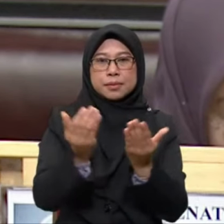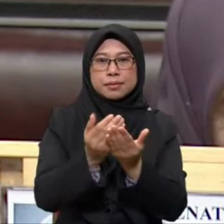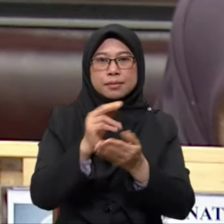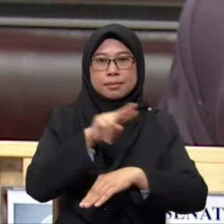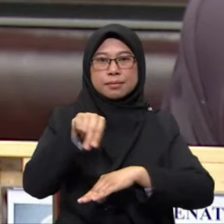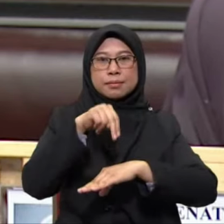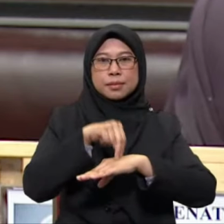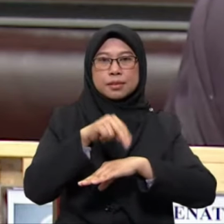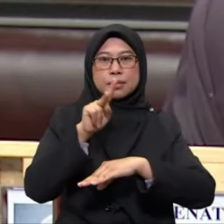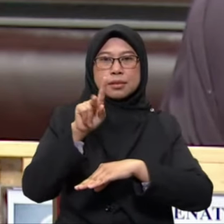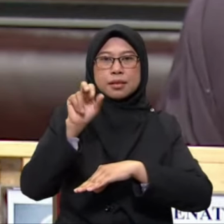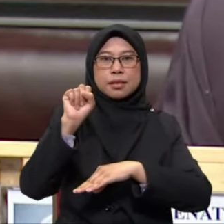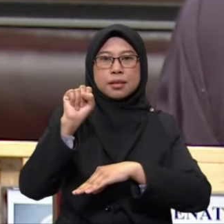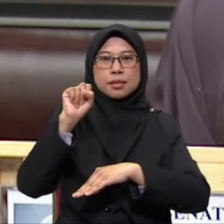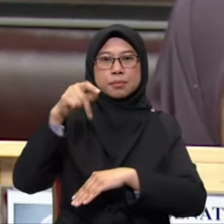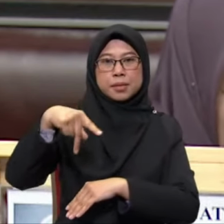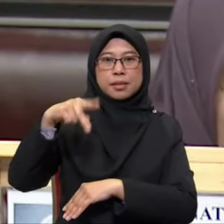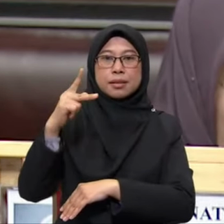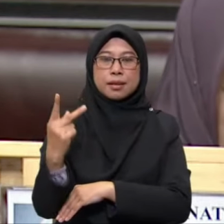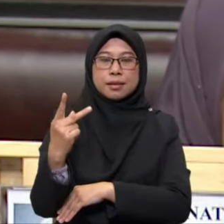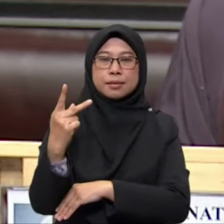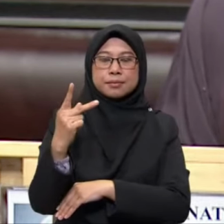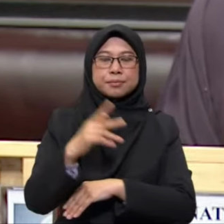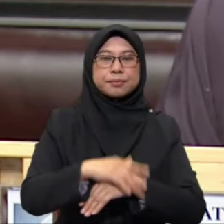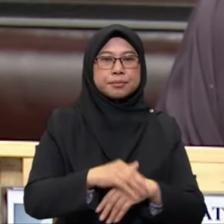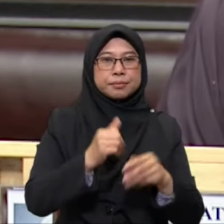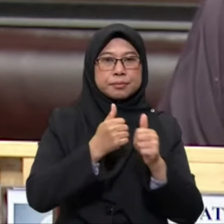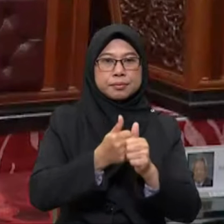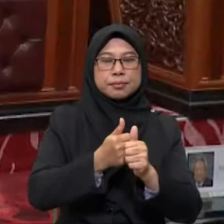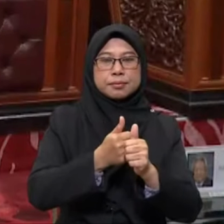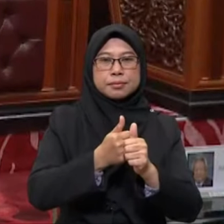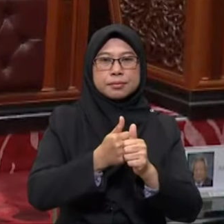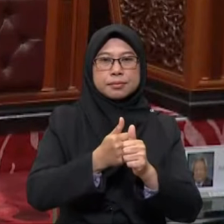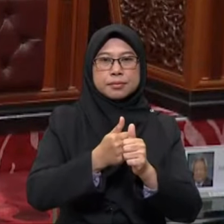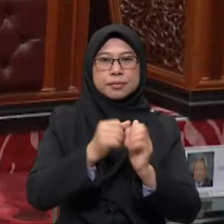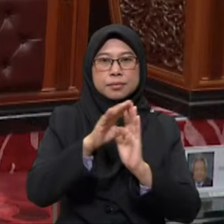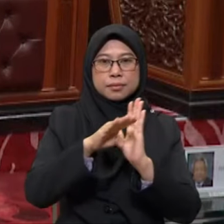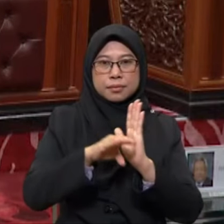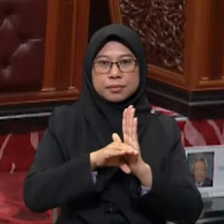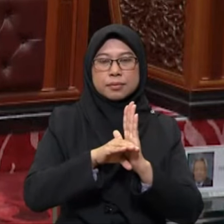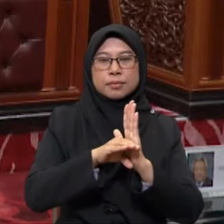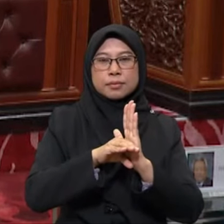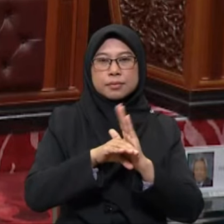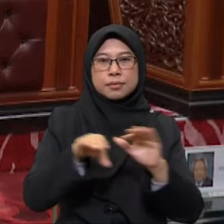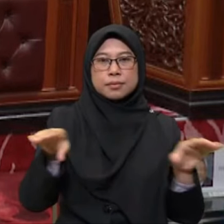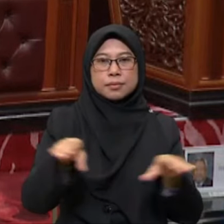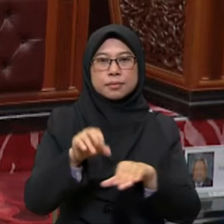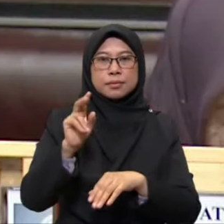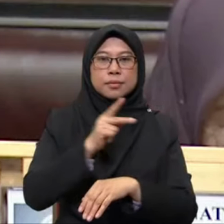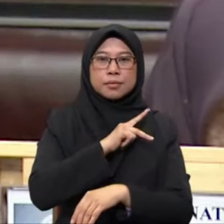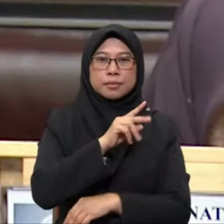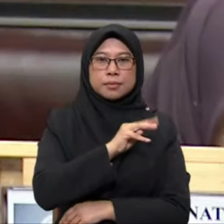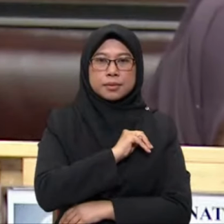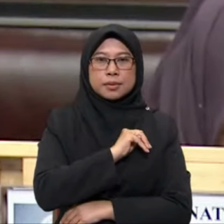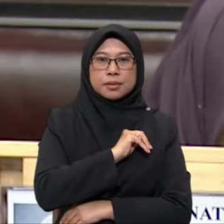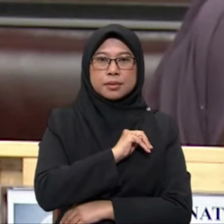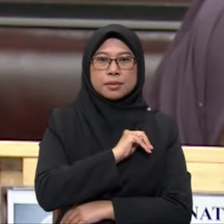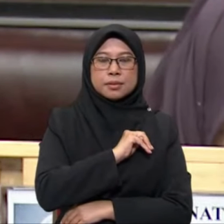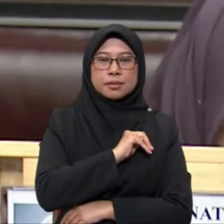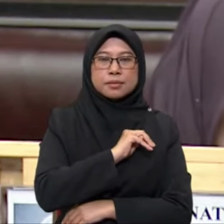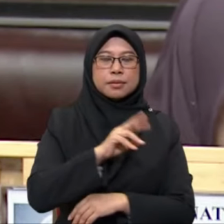Kebangsaan KSPK. Berasaskan kepada kurikulum yang dibangunkan oleh Kementerian